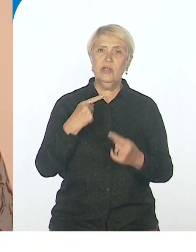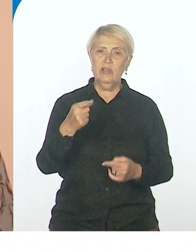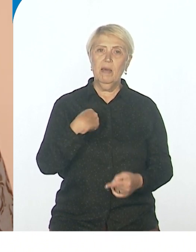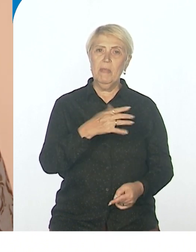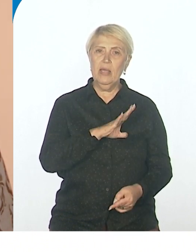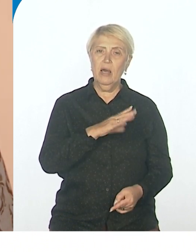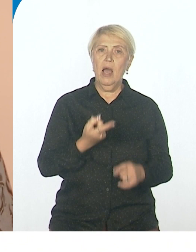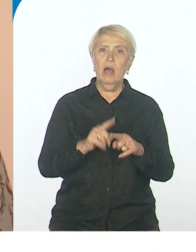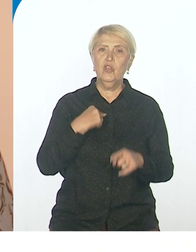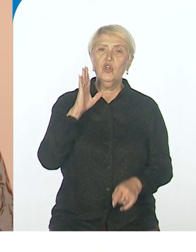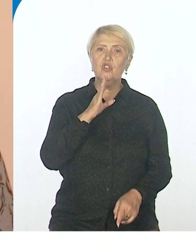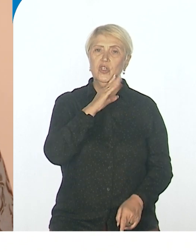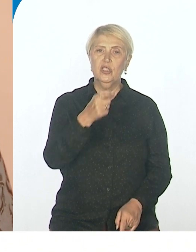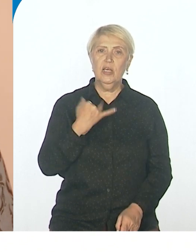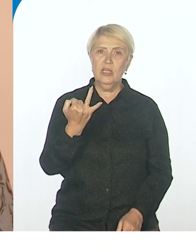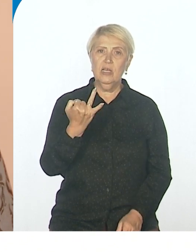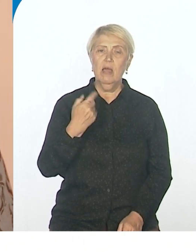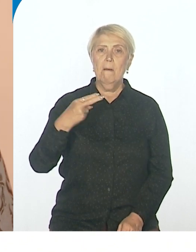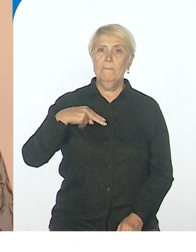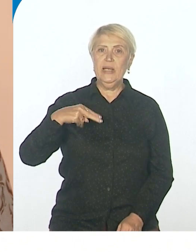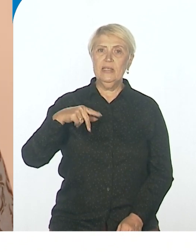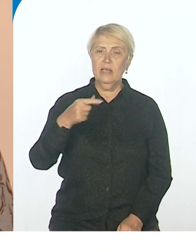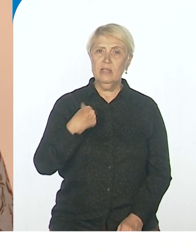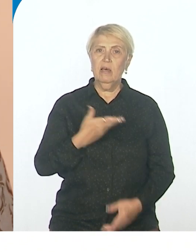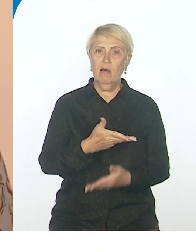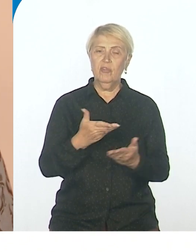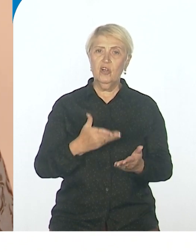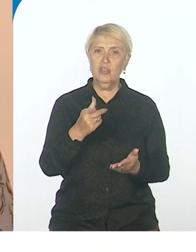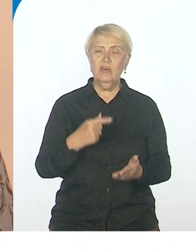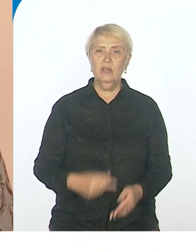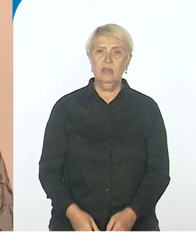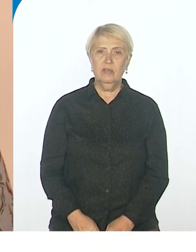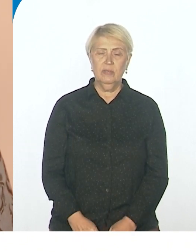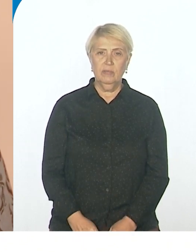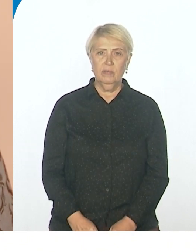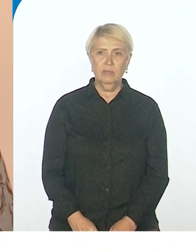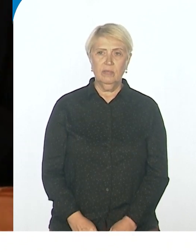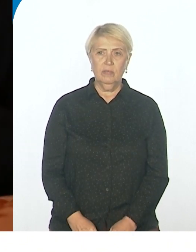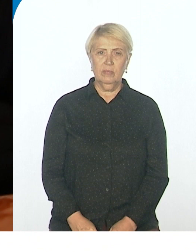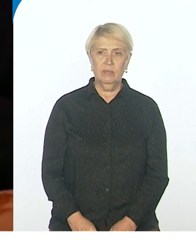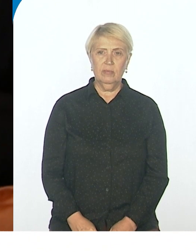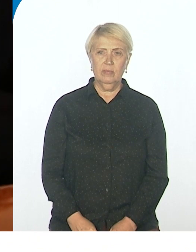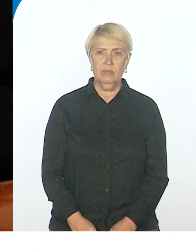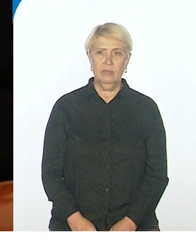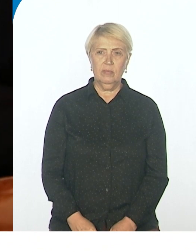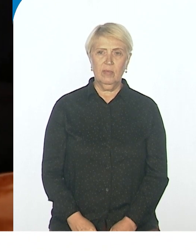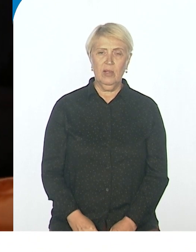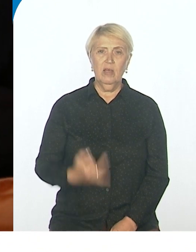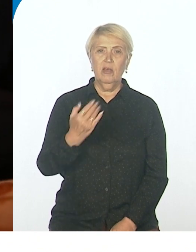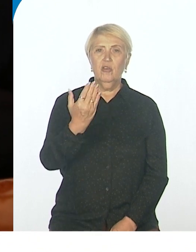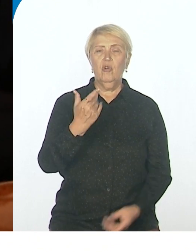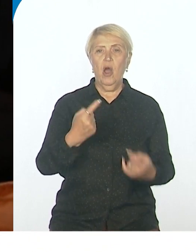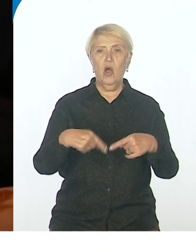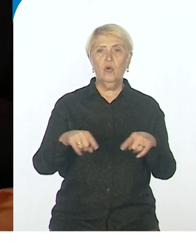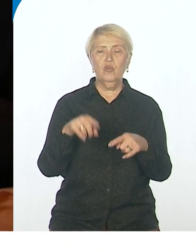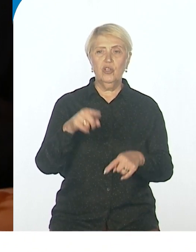и президентов тех стран, и не только президентов, но понятно, что и окружение. Случилась